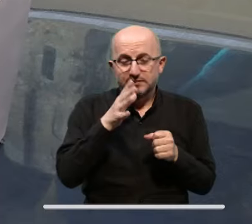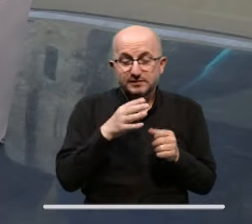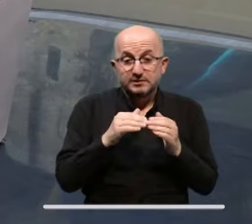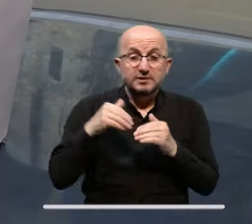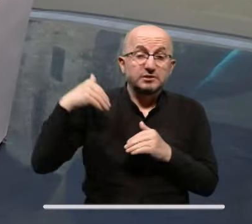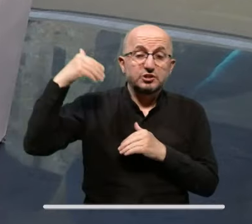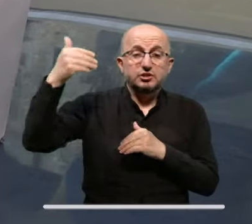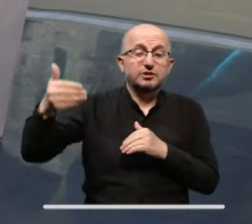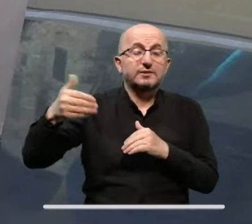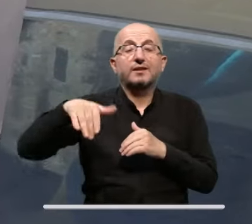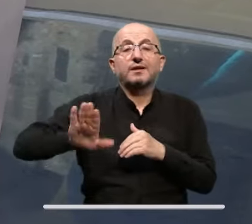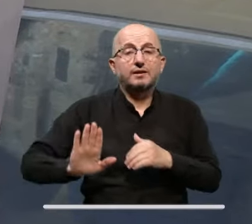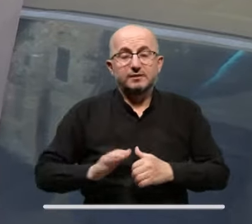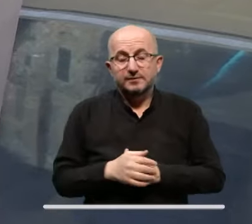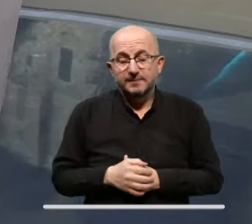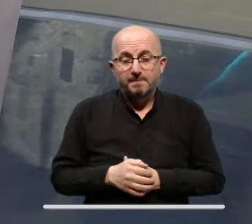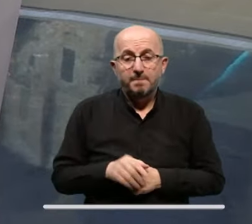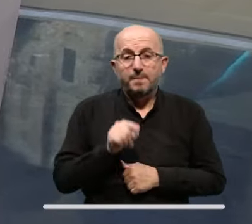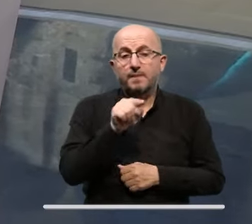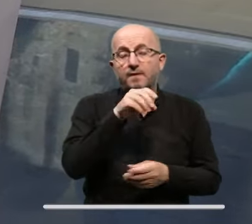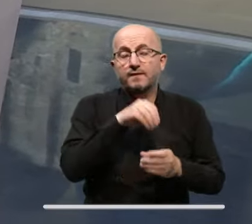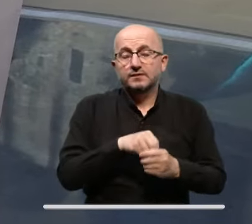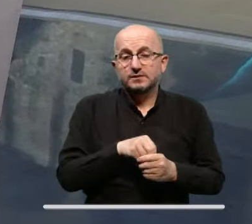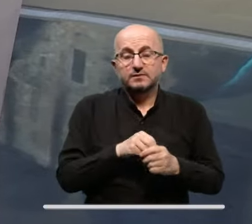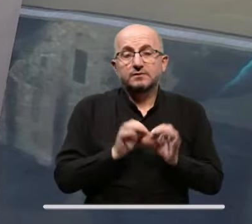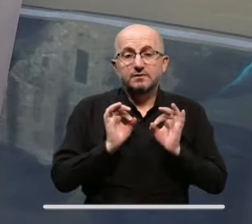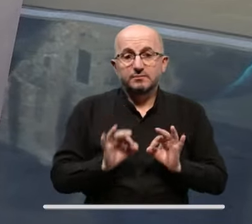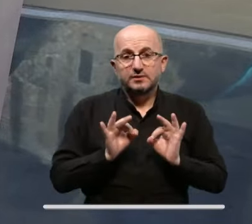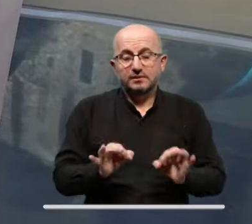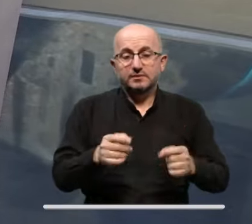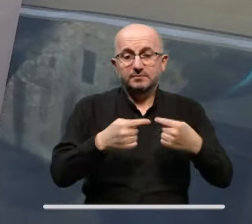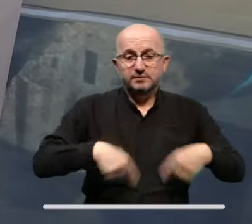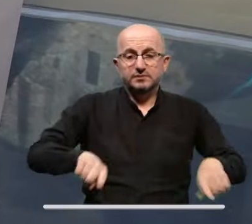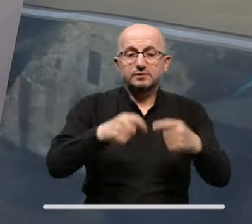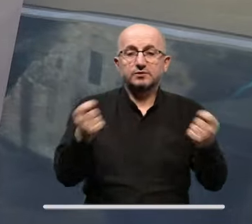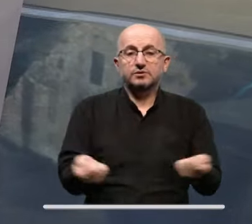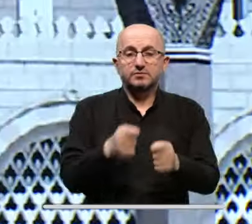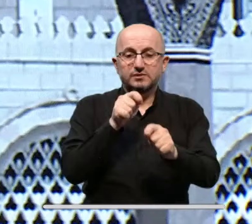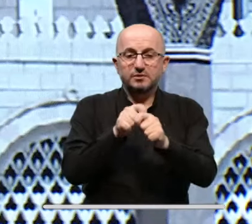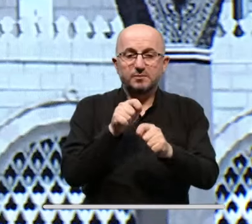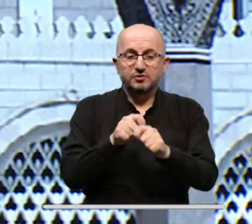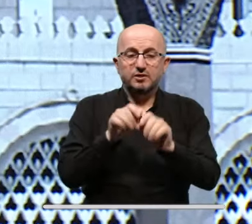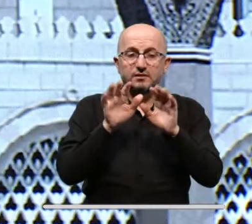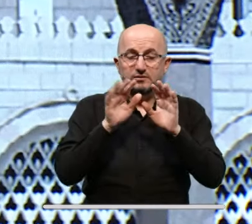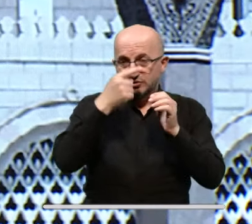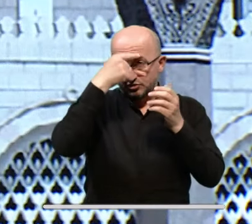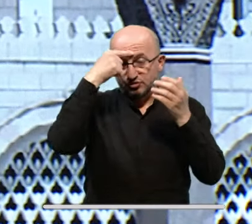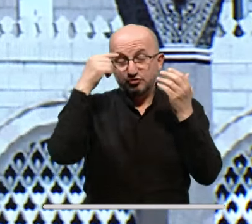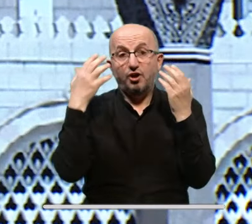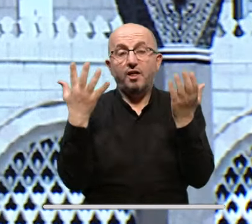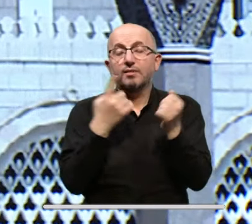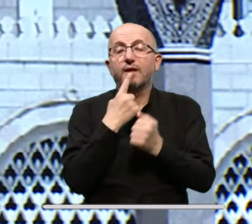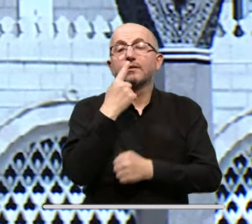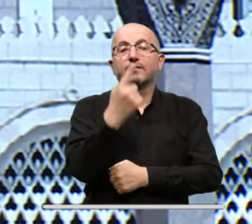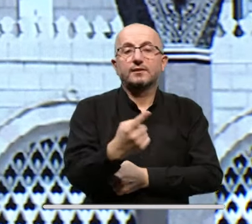dışında değildir o açıdan Elbette ki biz işimizi yapacağız ama inşallah da